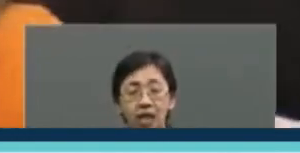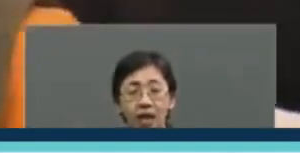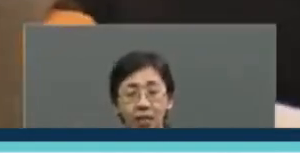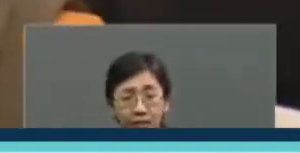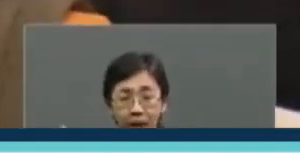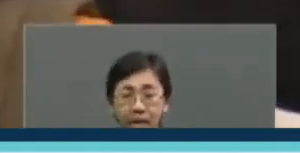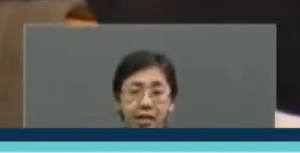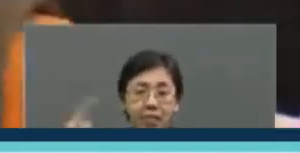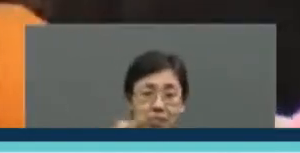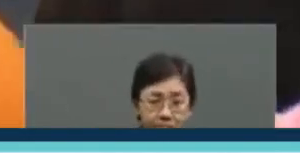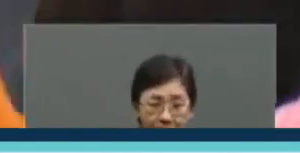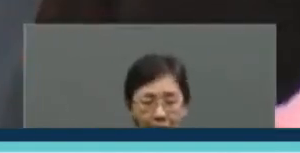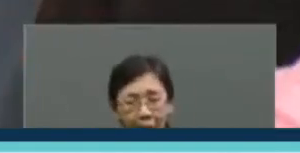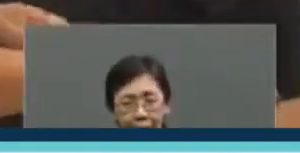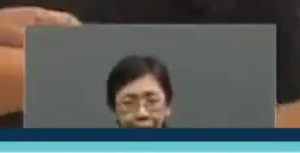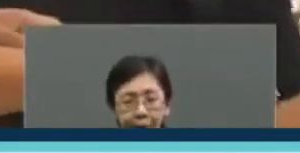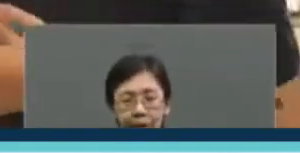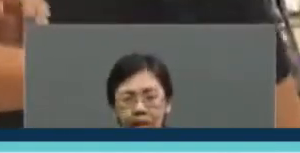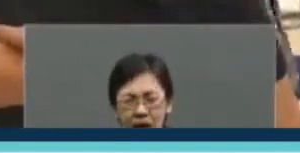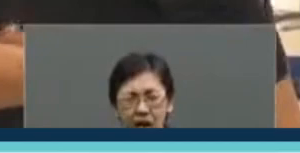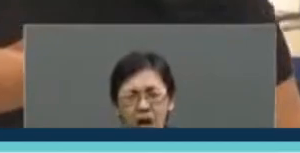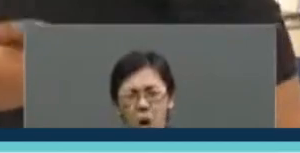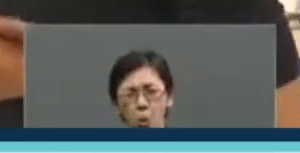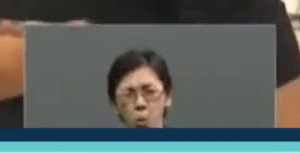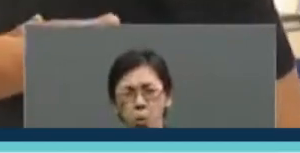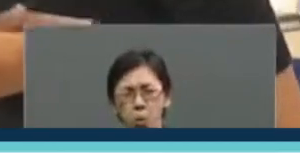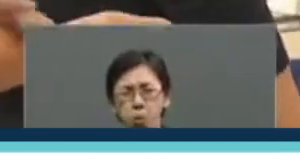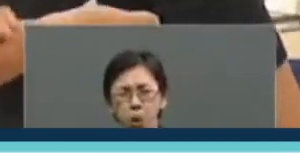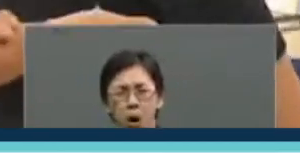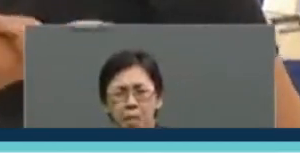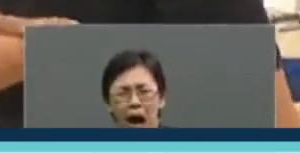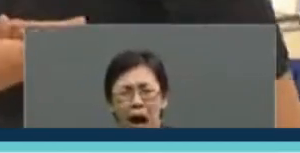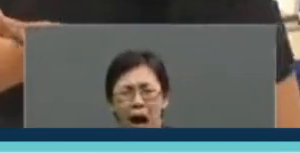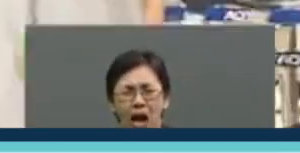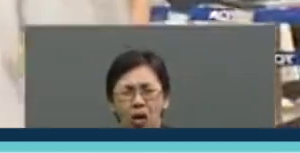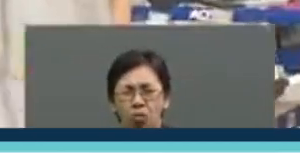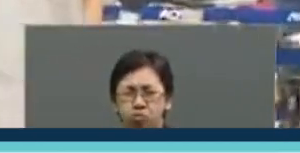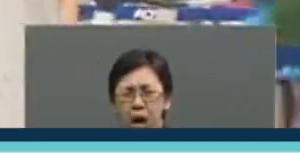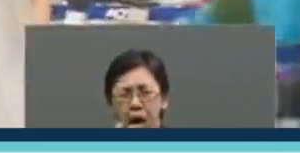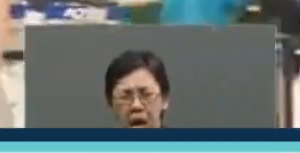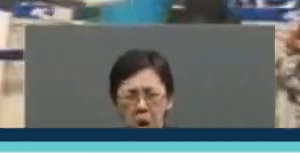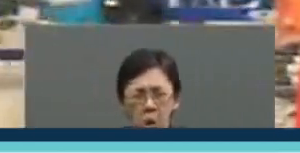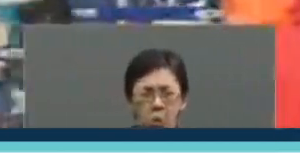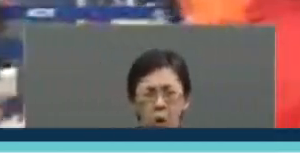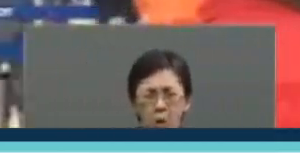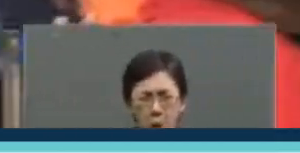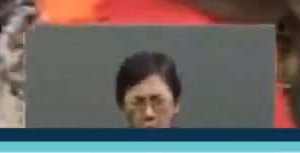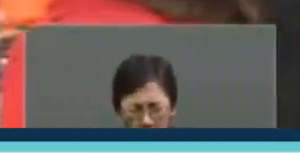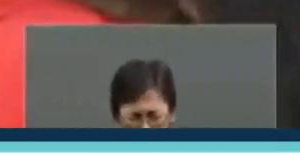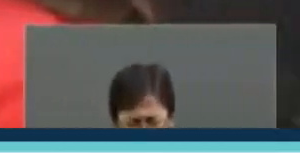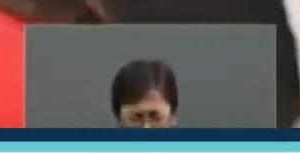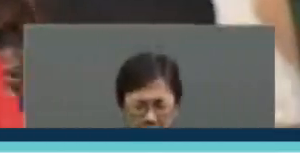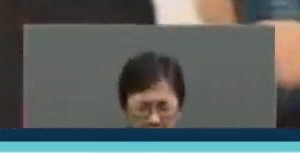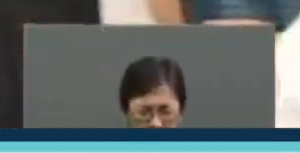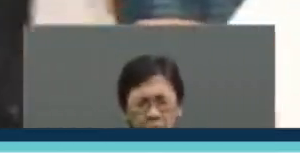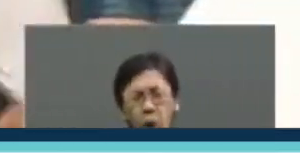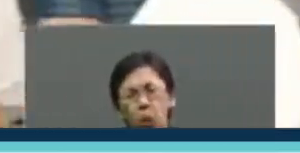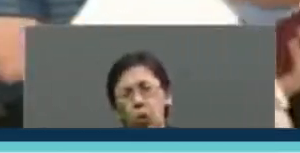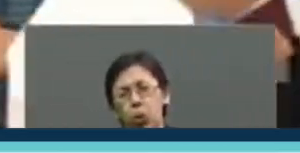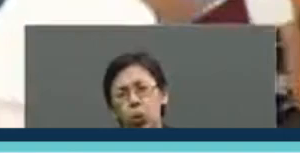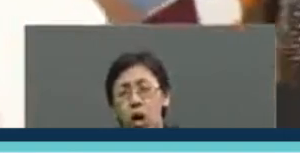อยากจะเข้ามาทั้งสองประเทศก็มีการชี้แจงไปที่กรมประชาสัมพันธ์และก็หน่วยงานที่เกี่ยวข้องว่าให้มีการประชา